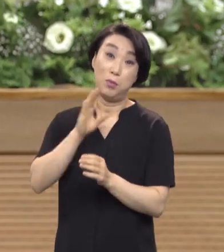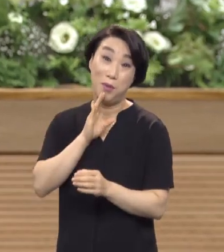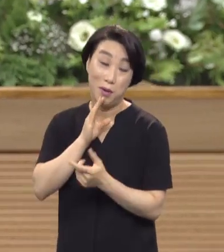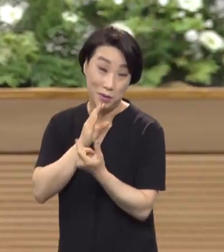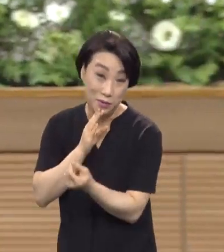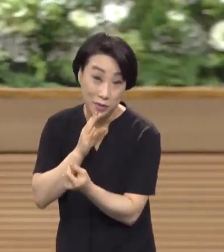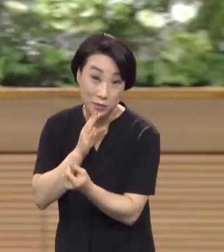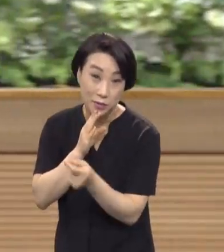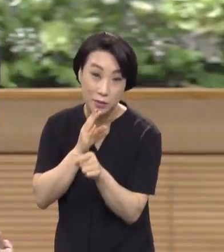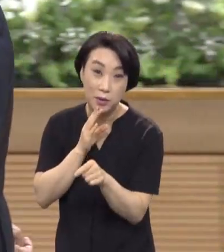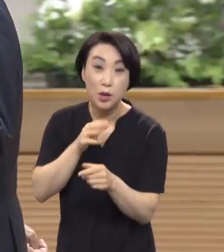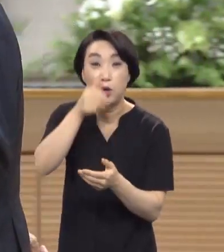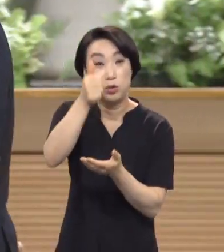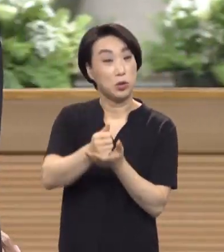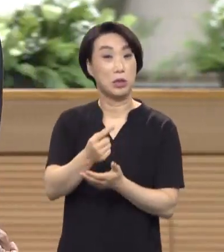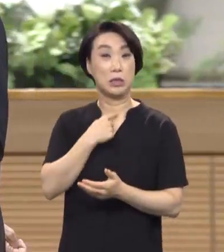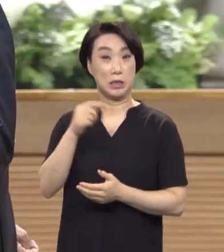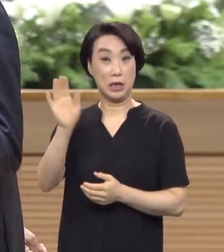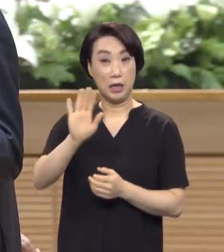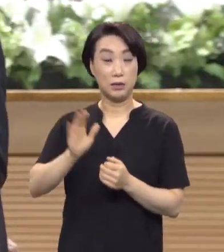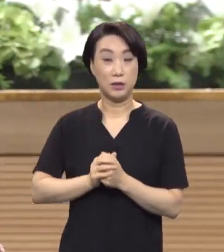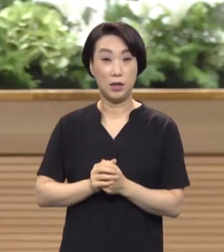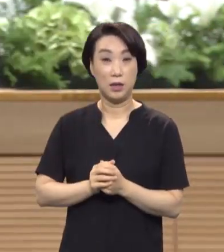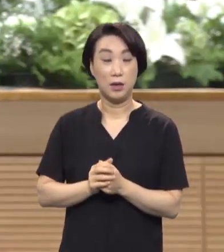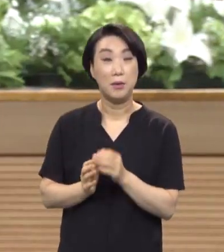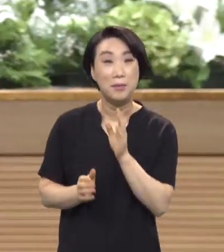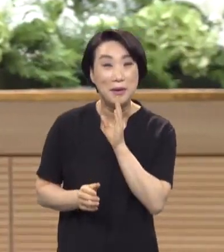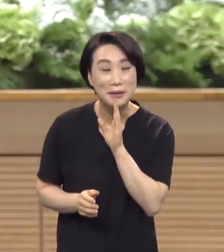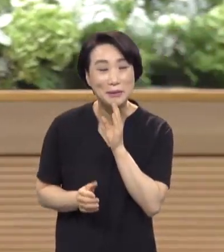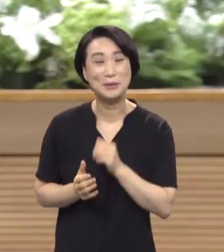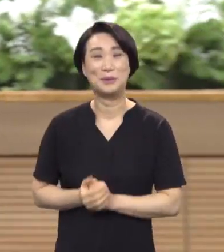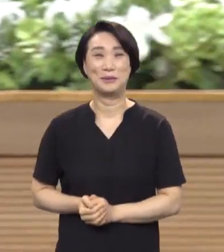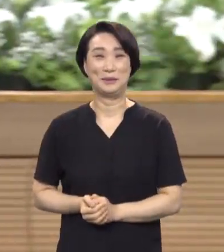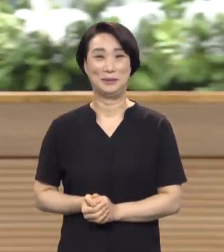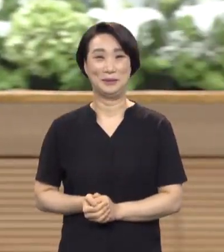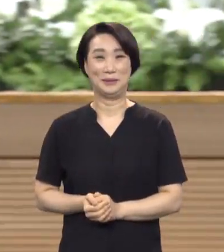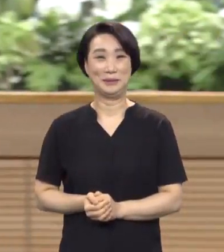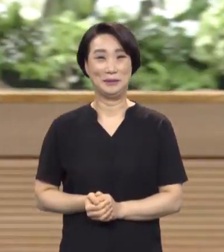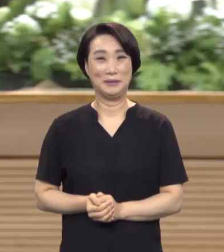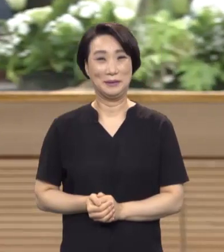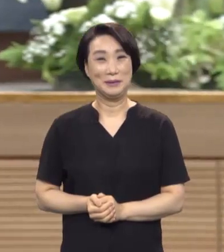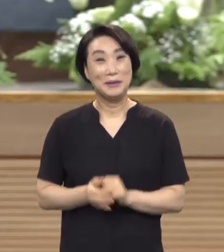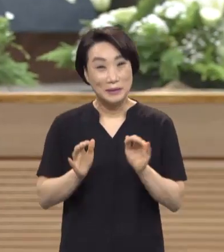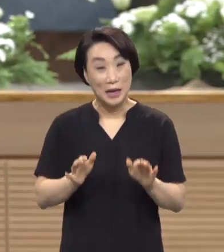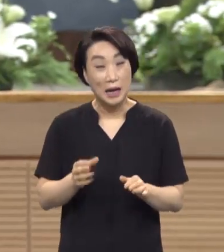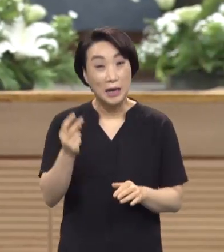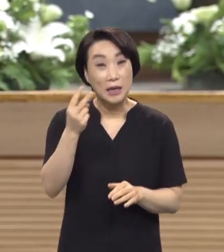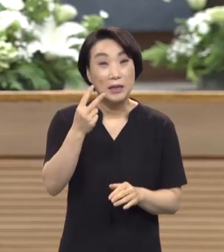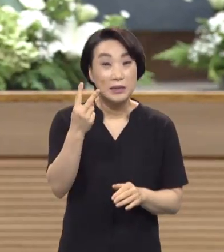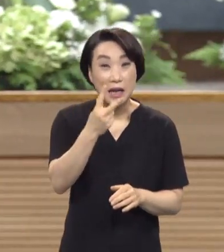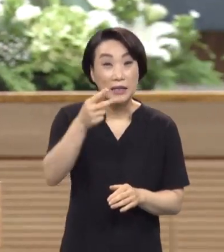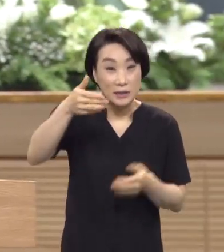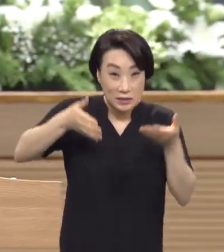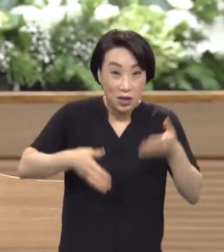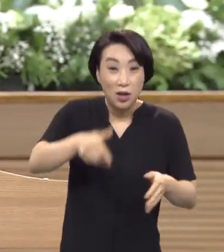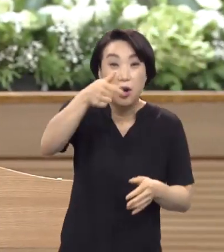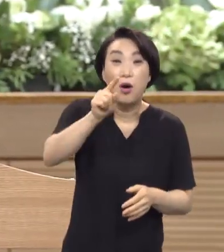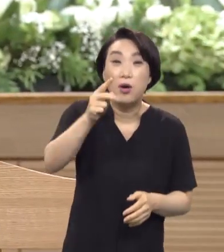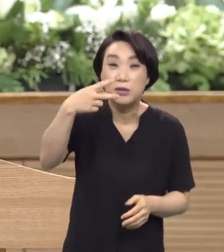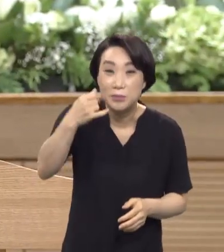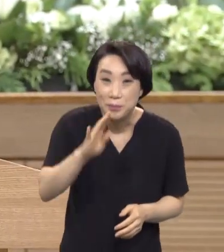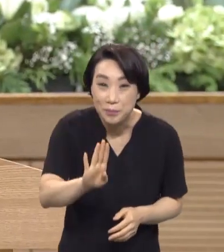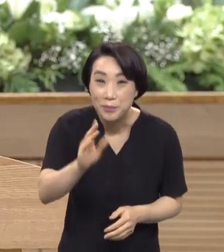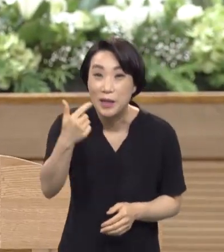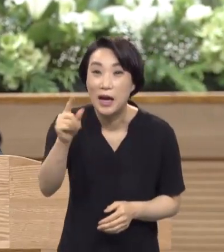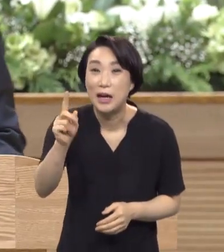때문에 죄를 범치 않는 종자라 이 말입니다. 이 거듭나란 말은 굉장히